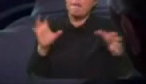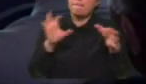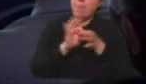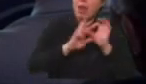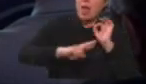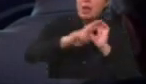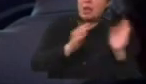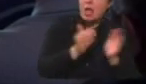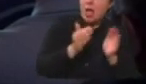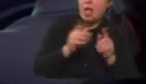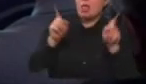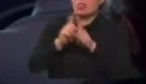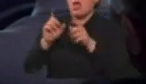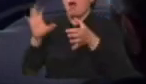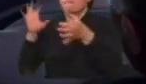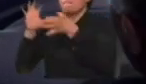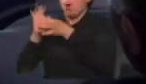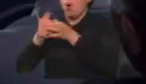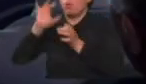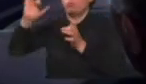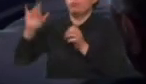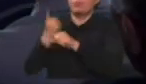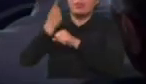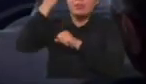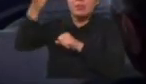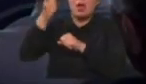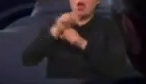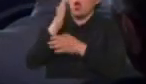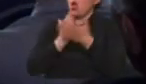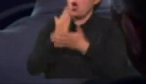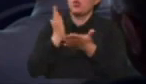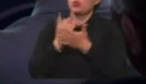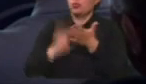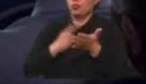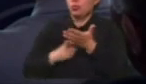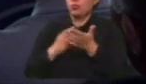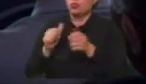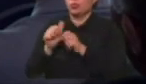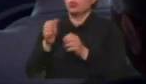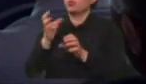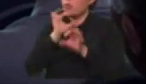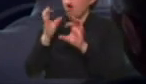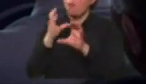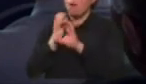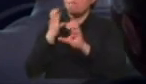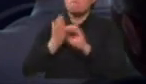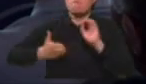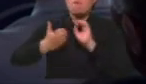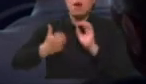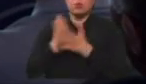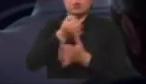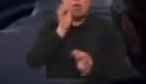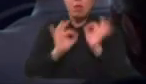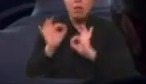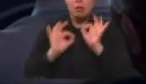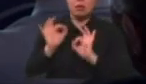połączenia regionalne, jak i połączenia dalekobieżne są obsługiwane coraz częściej taborem albo zmodernizowanym, albo